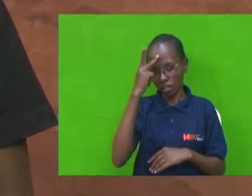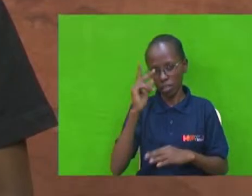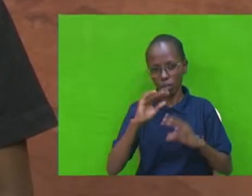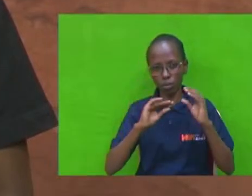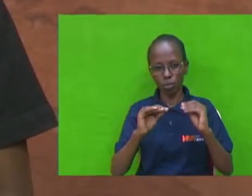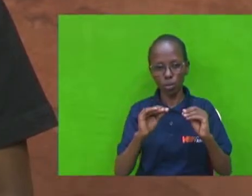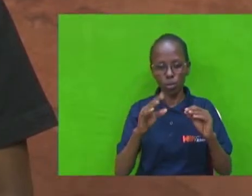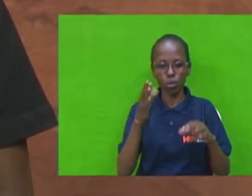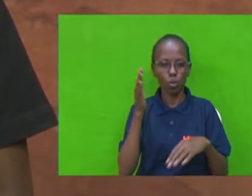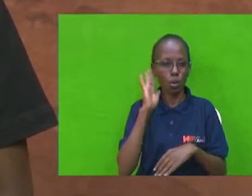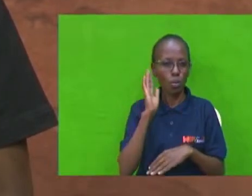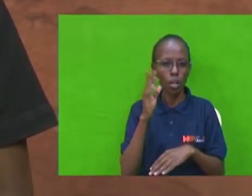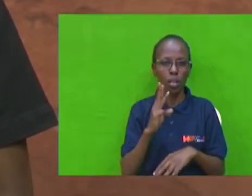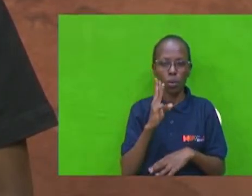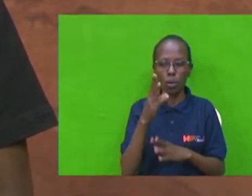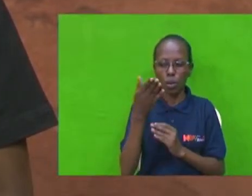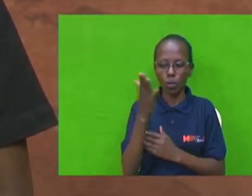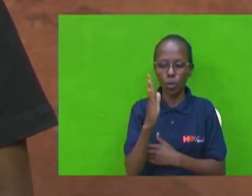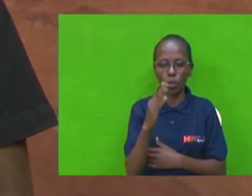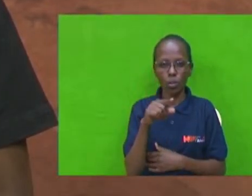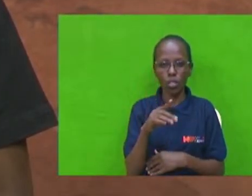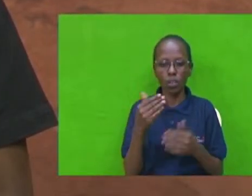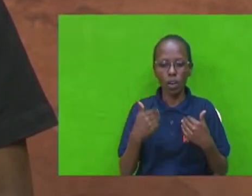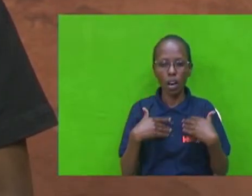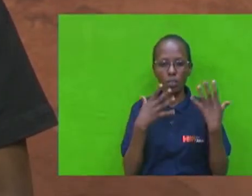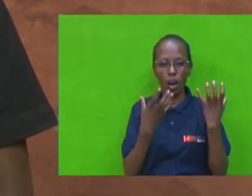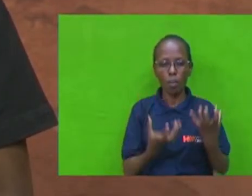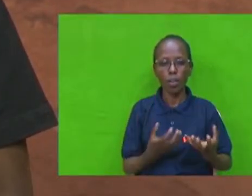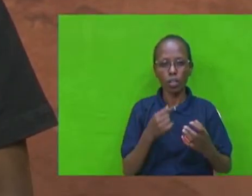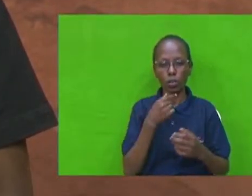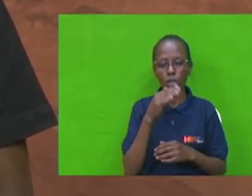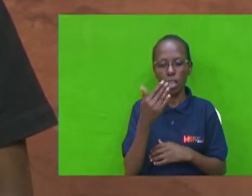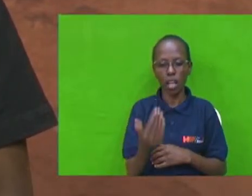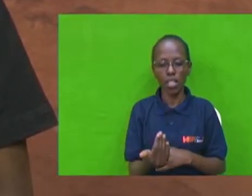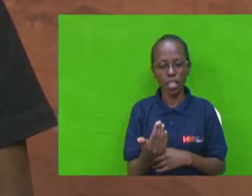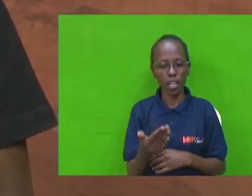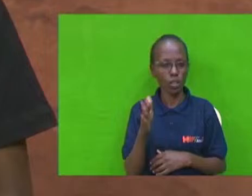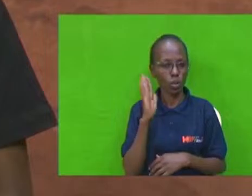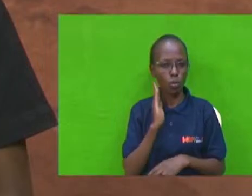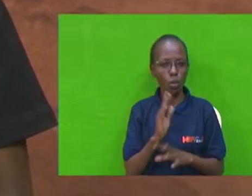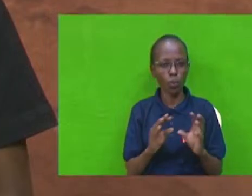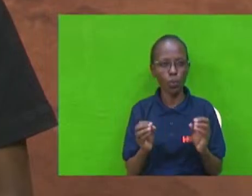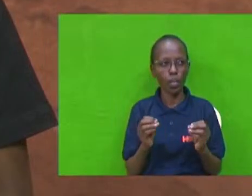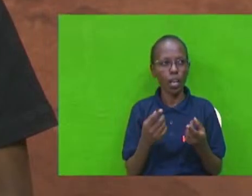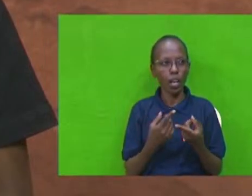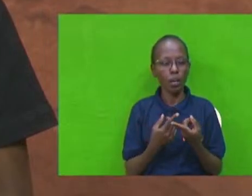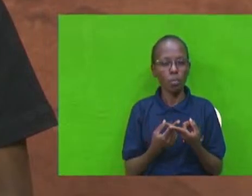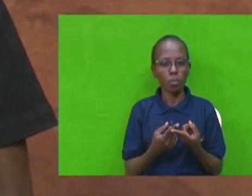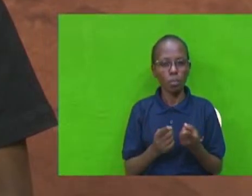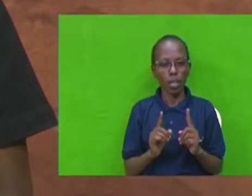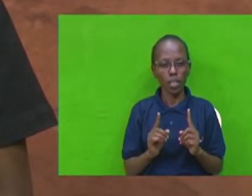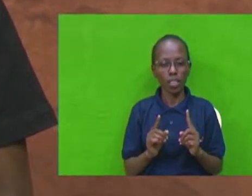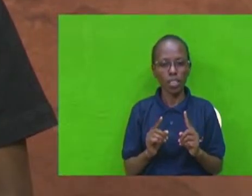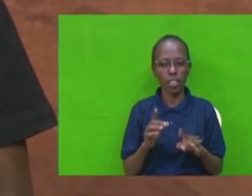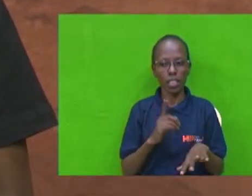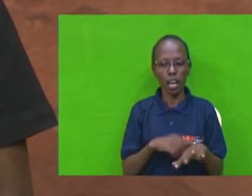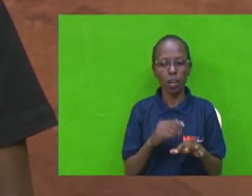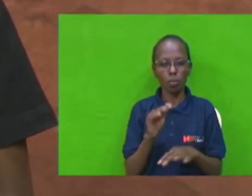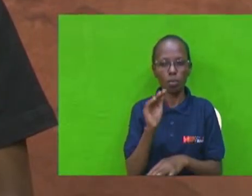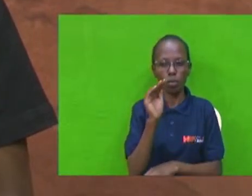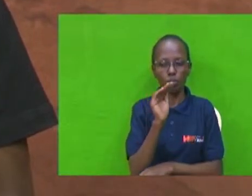Mungu. Kwa hivyo hutakuwa na mzigo wa kuambia mtoto ni tii. Anajua tu huyu ni mzazi. Lakini kuna wazazi wengine hata wakati wa kuomba chakula huwa